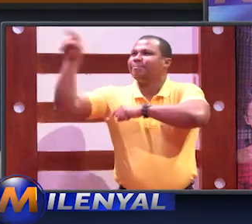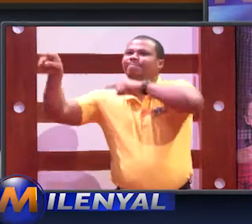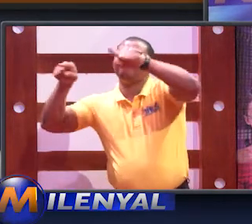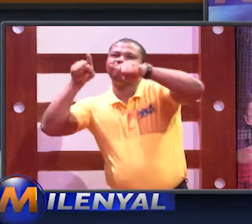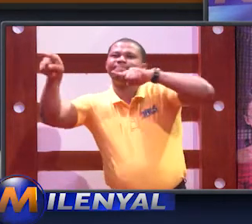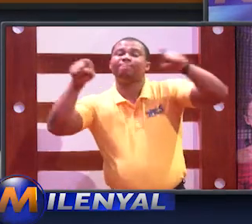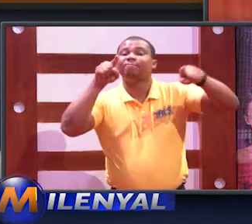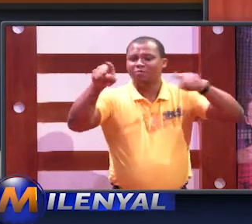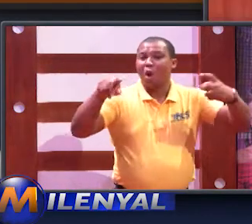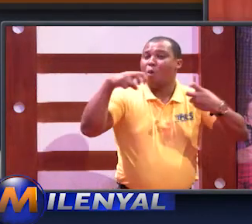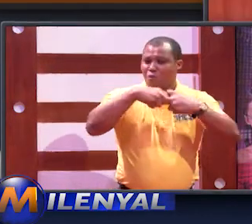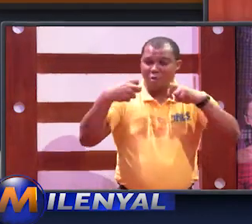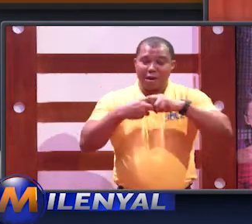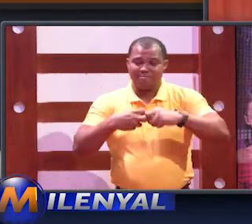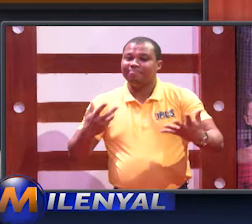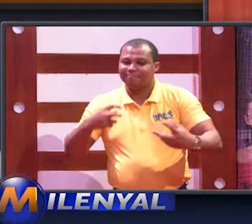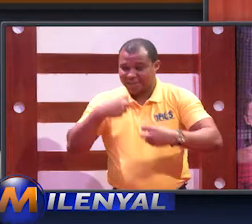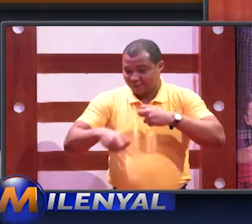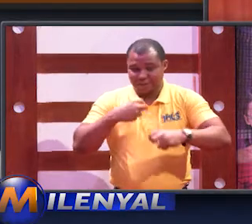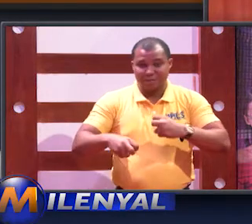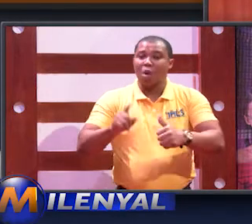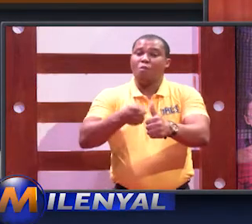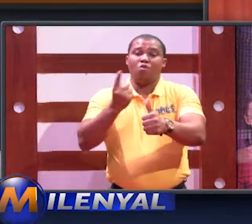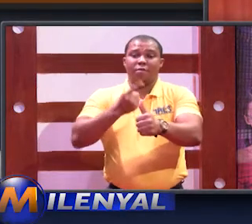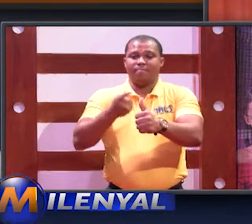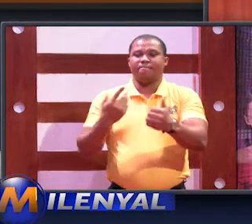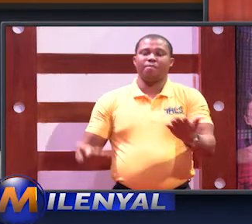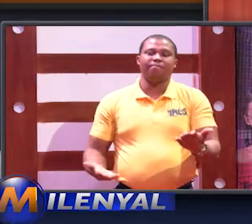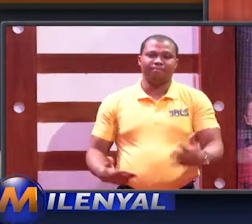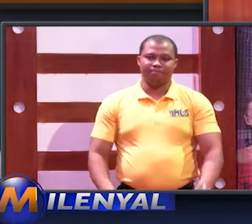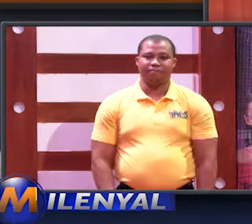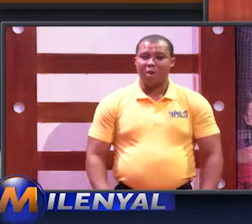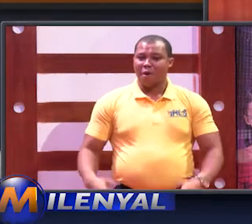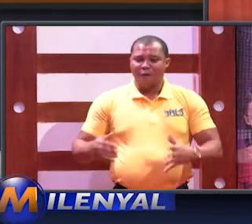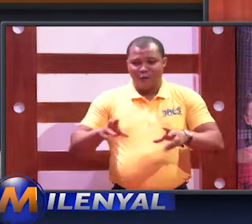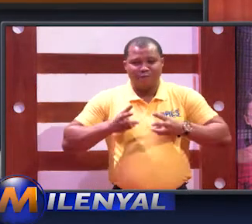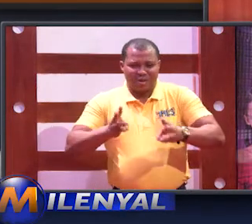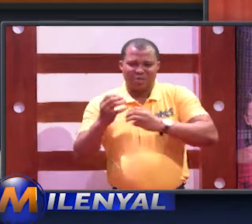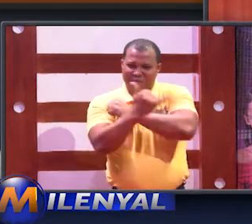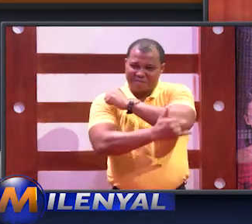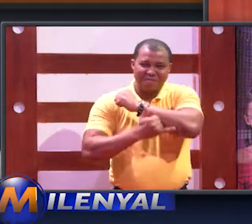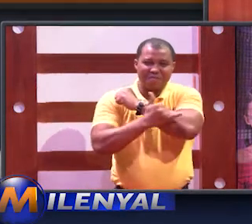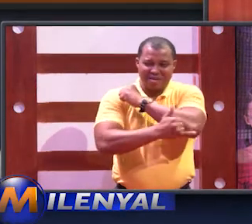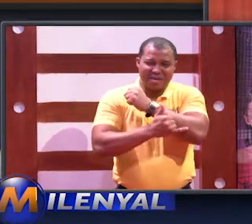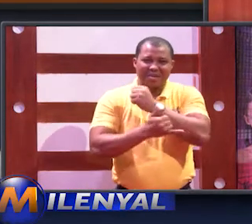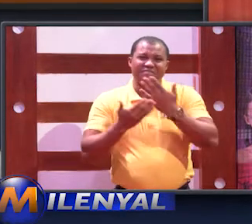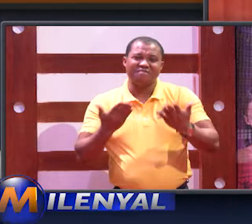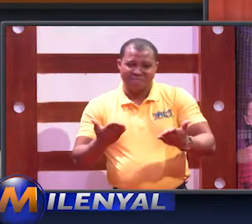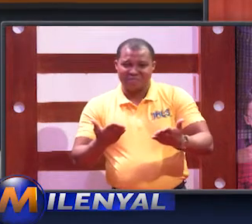situation plus compliquée dans l'autre ville parce que premièrement par rapport avec Jean pays en fait, lui Jean sur le